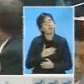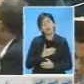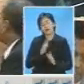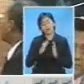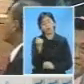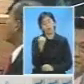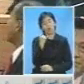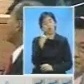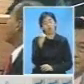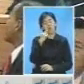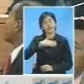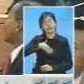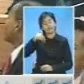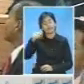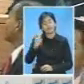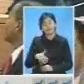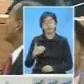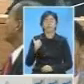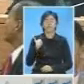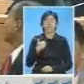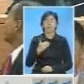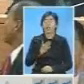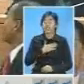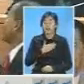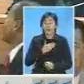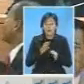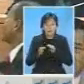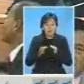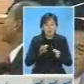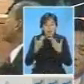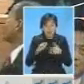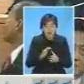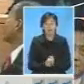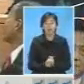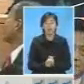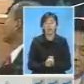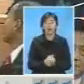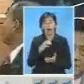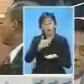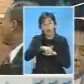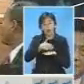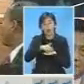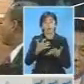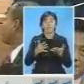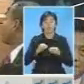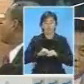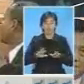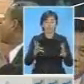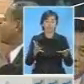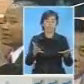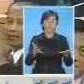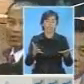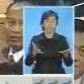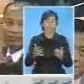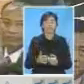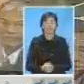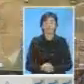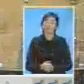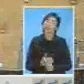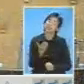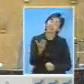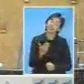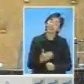ครับแต่เวลาแก้ข่าวแล้วก็ไม่เอามาพูดกันครับ ท่านบุญยอด